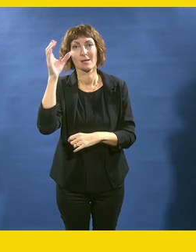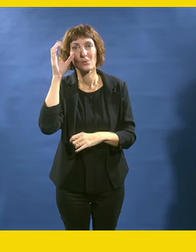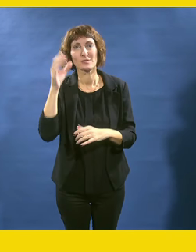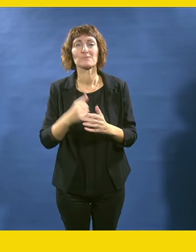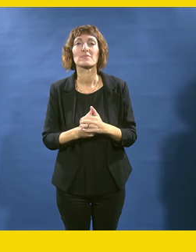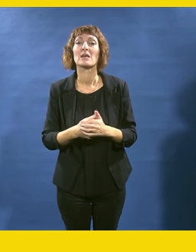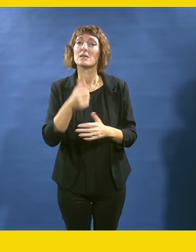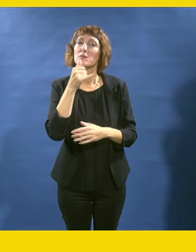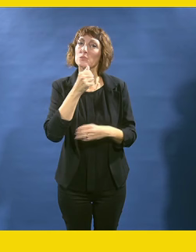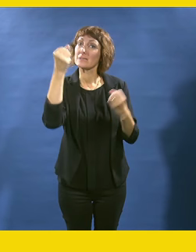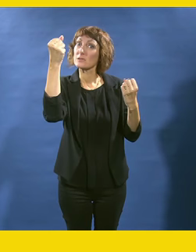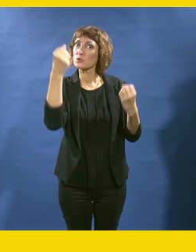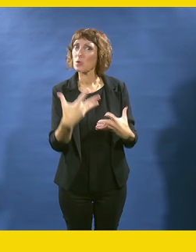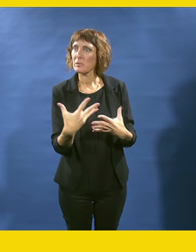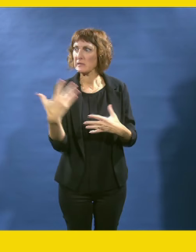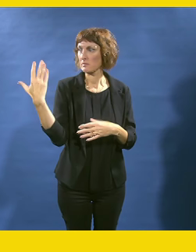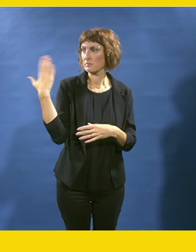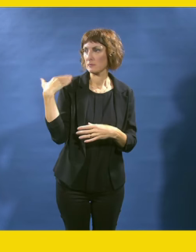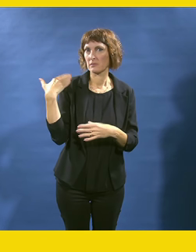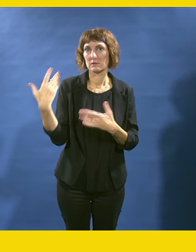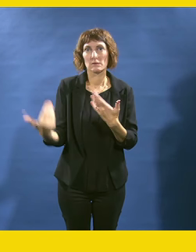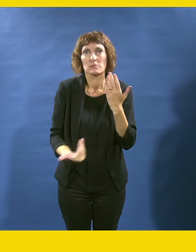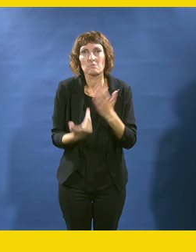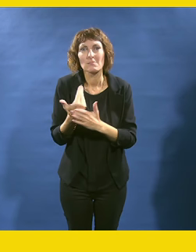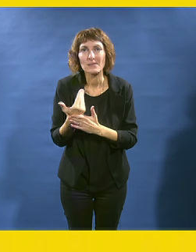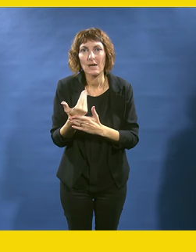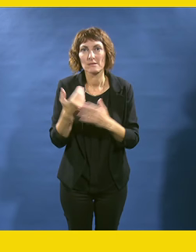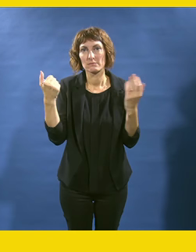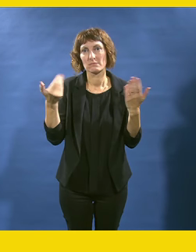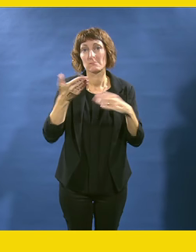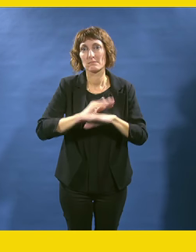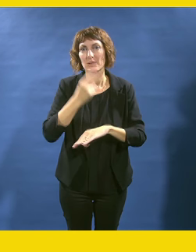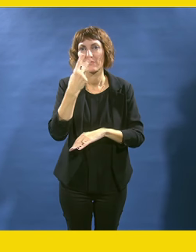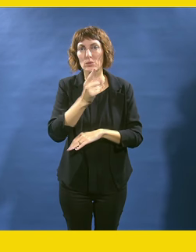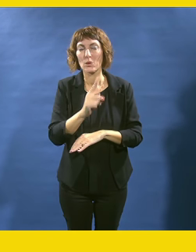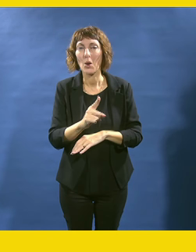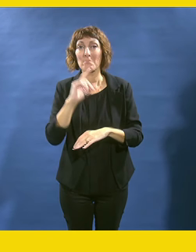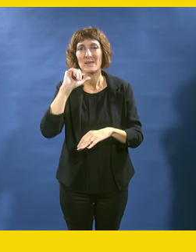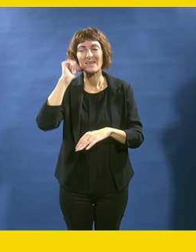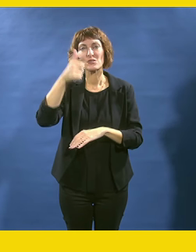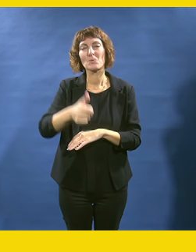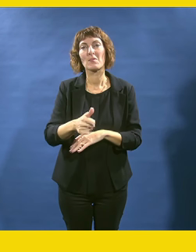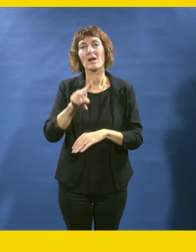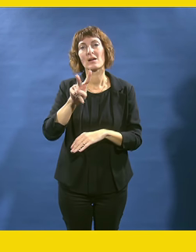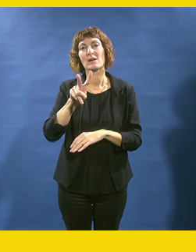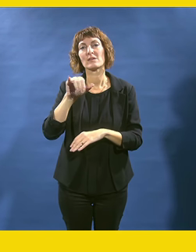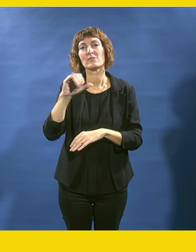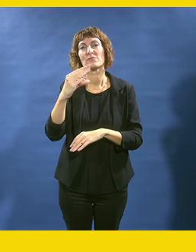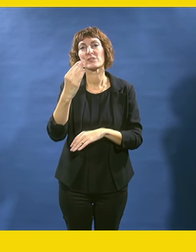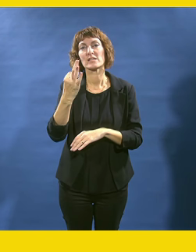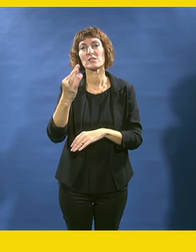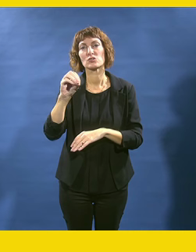petite surprise qu'on m'a annoncée ce matin, ce n'était pas prévu, mais pour demain, Victor Toyon a décidé de se